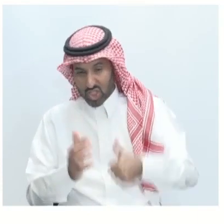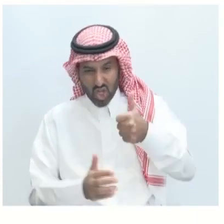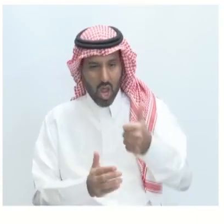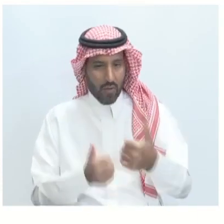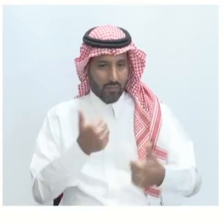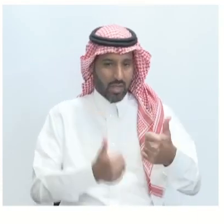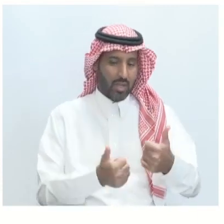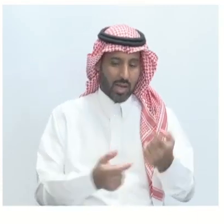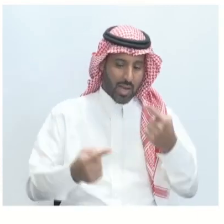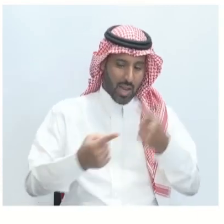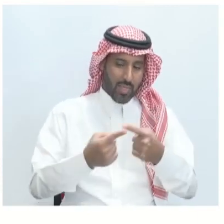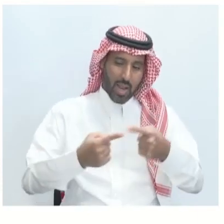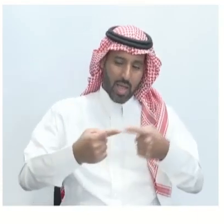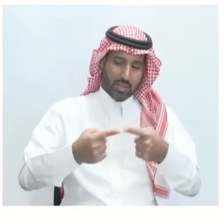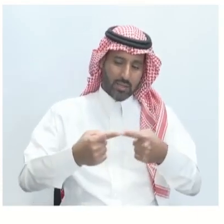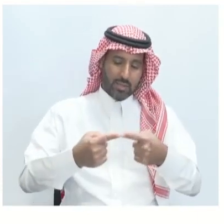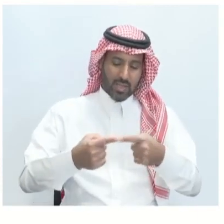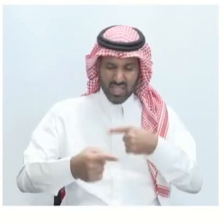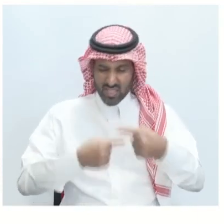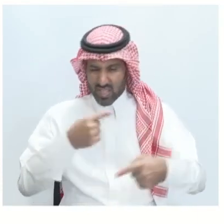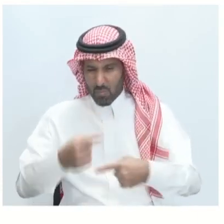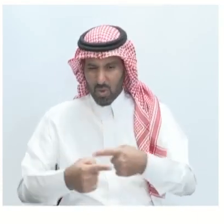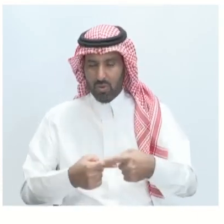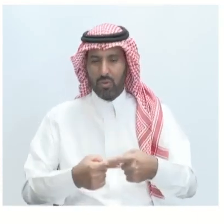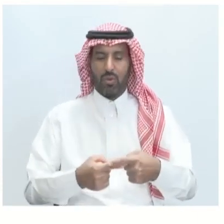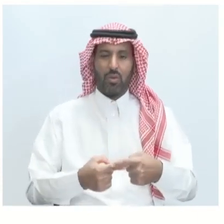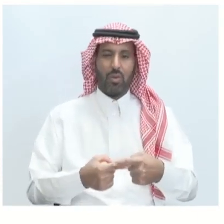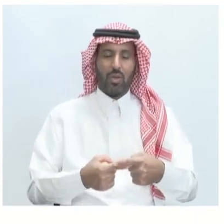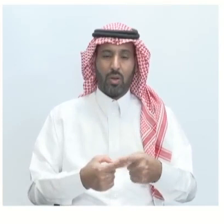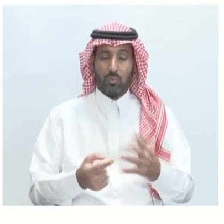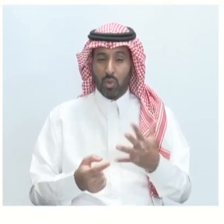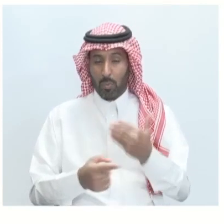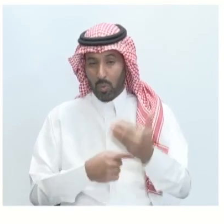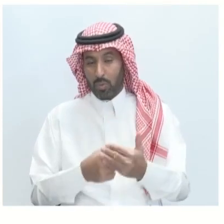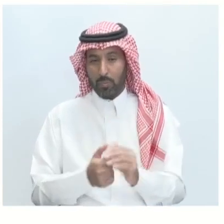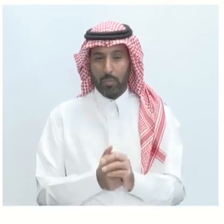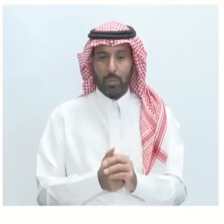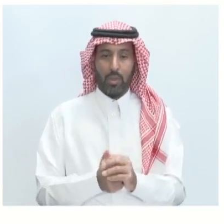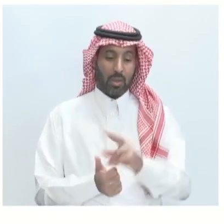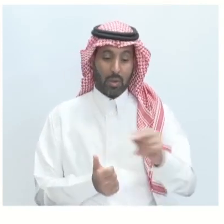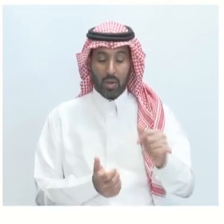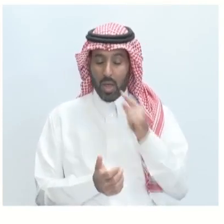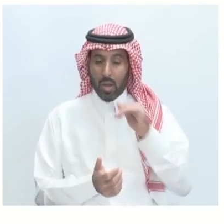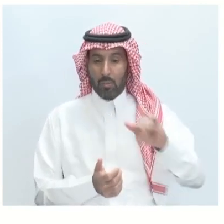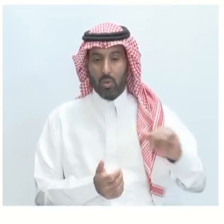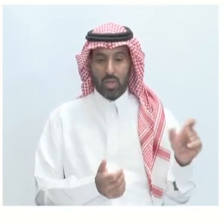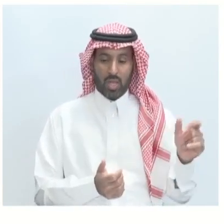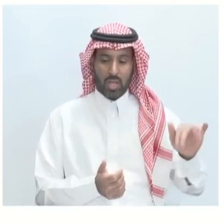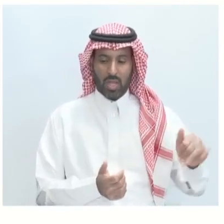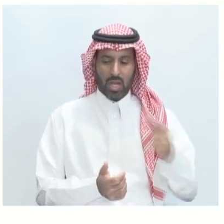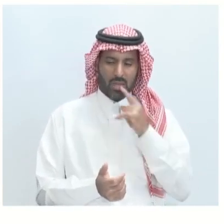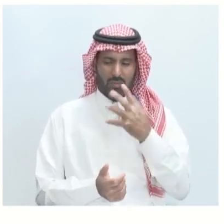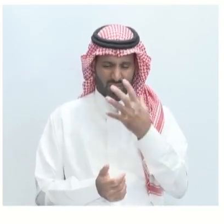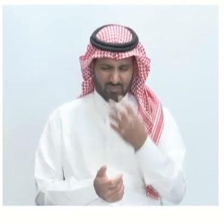ولكن على النقيض من ذلك اذا استمر هذا الانفعال بصوره مستمره كما حدث لمنيره عندما اصيبت